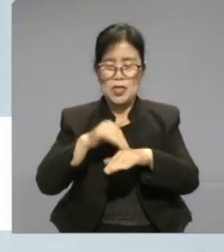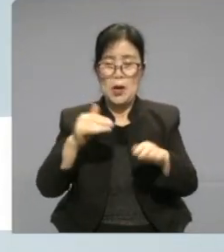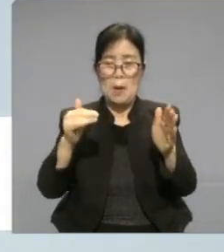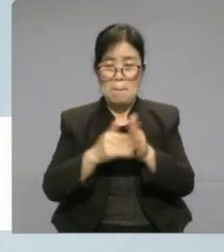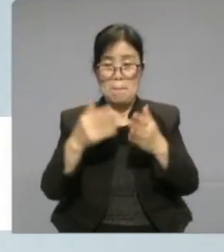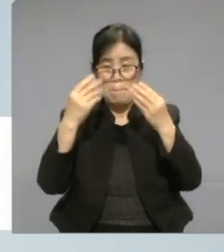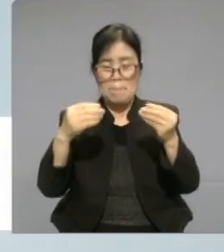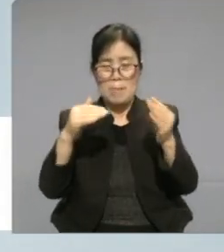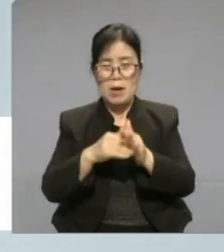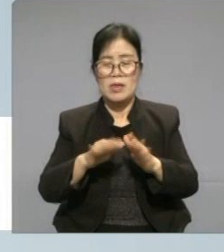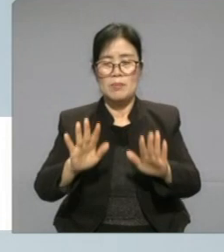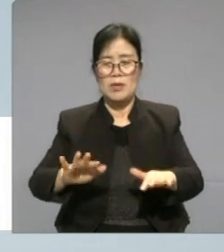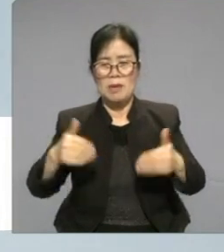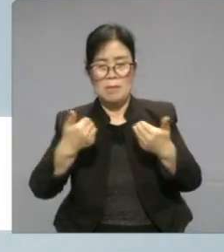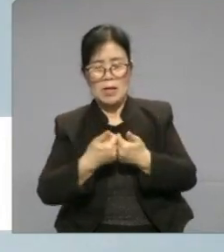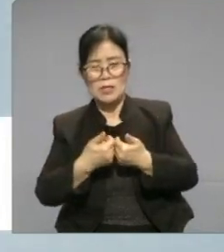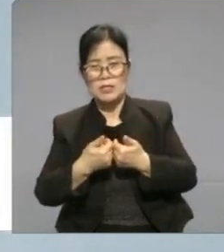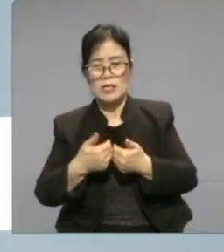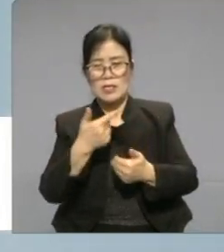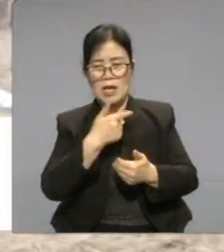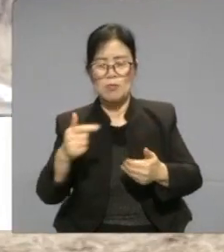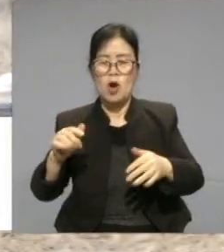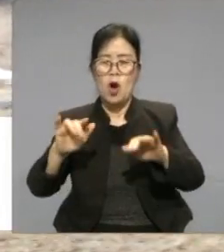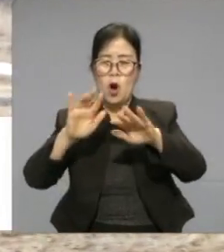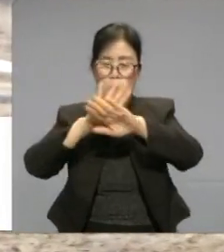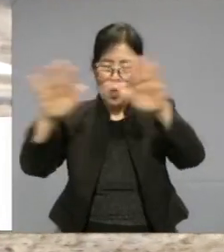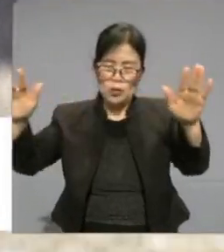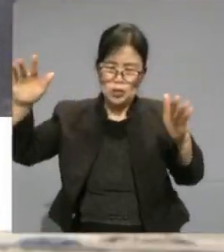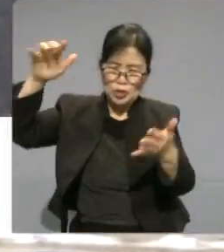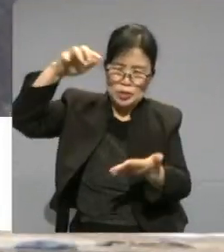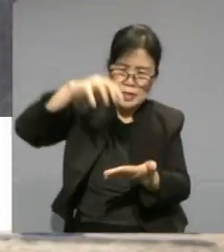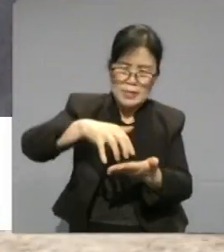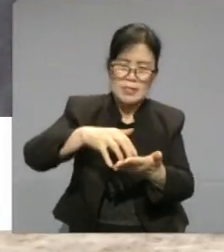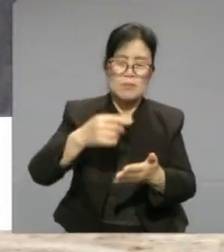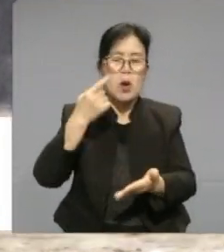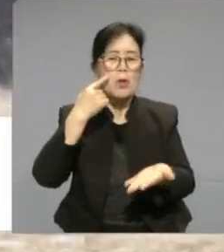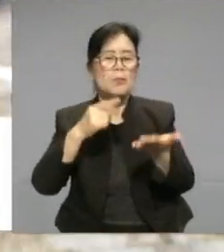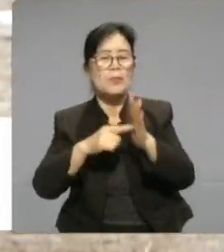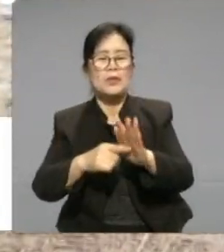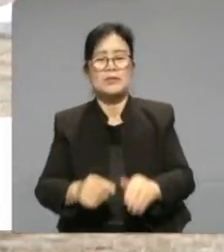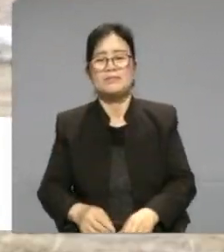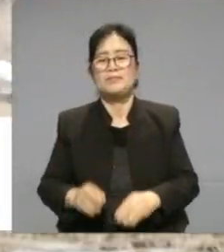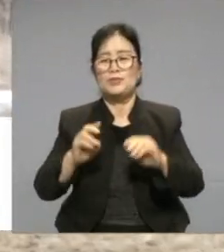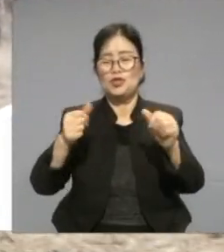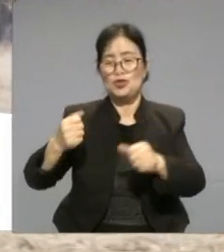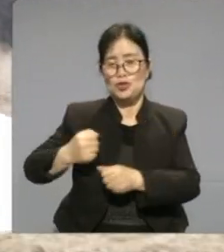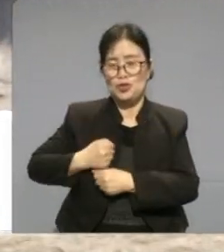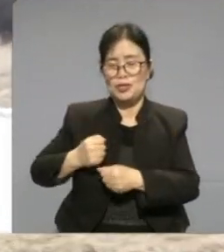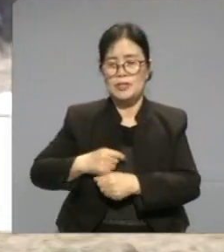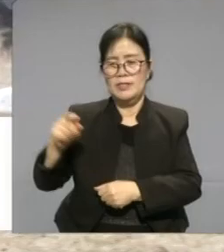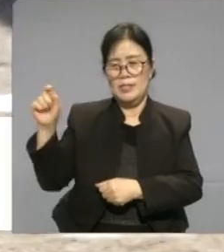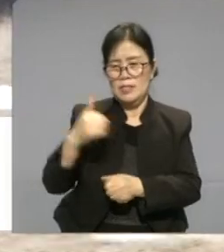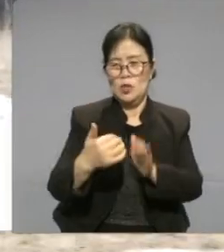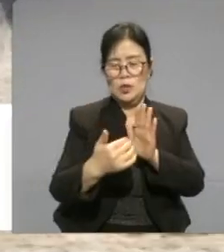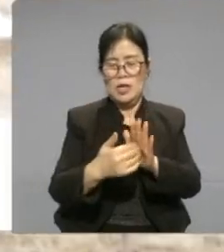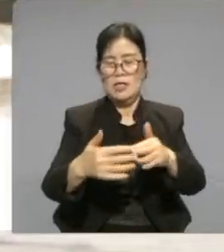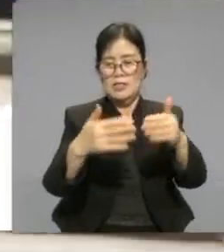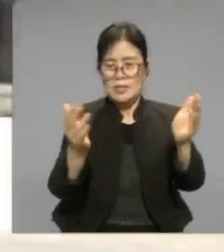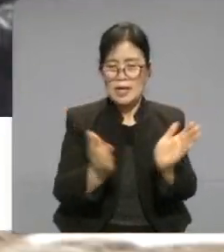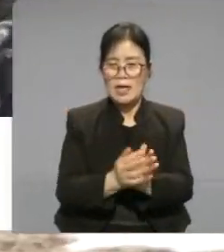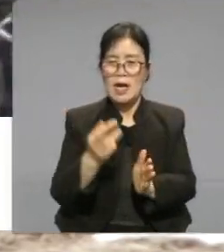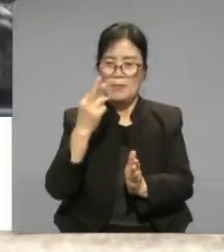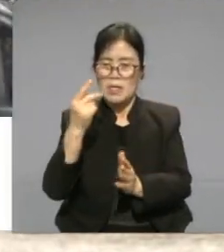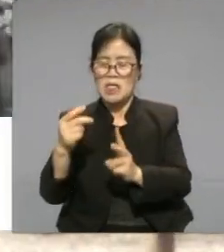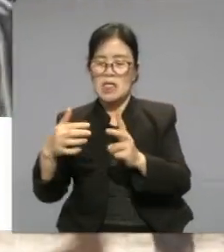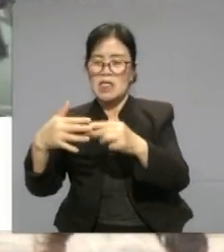이번에는 반격작전의 핵심인 대규모 공중강습을 선보였습니다. 육군은 제2신속대응사단과